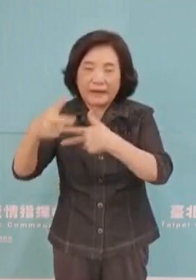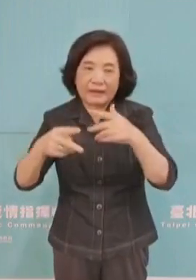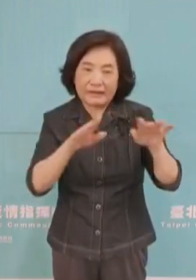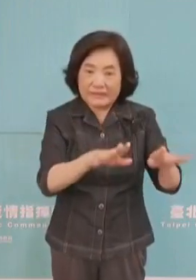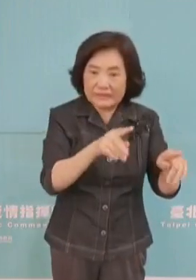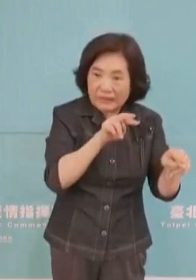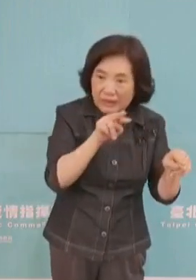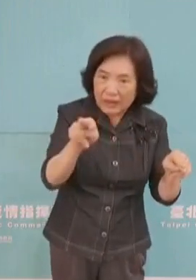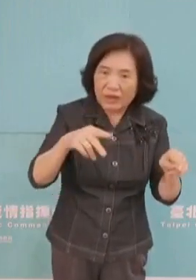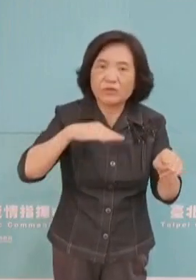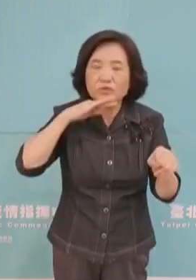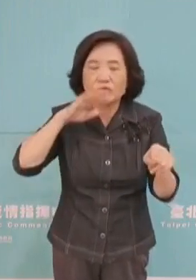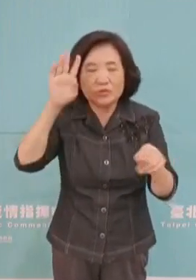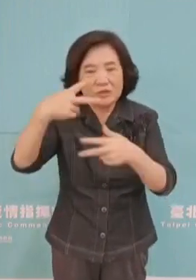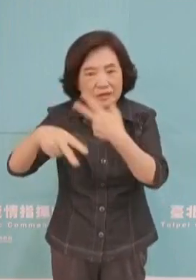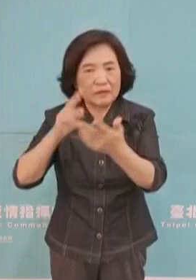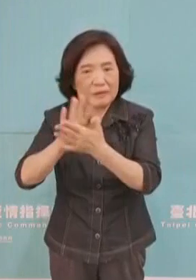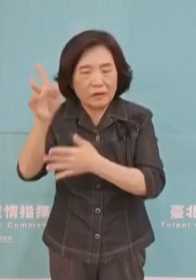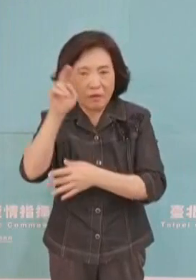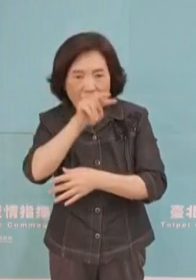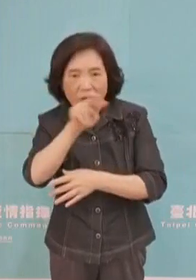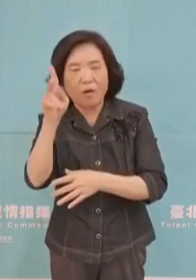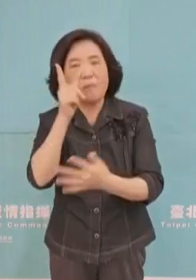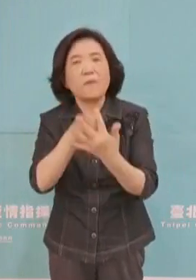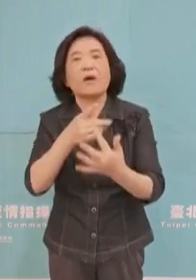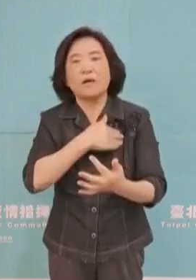来。那么。